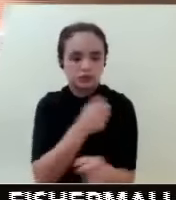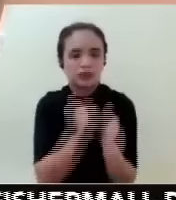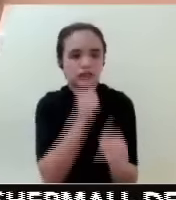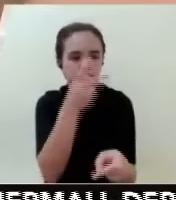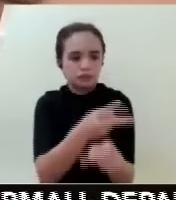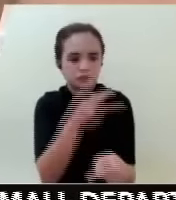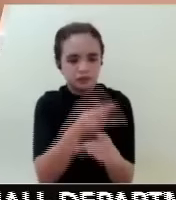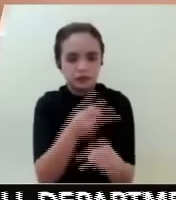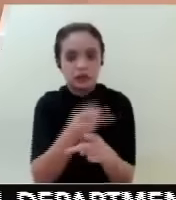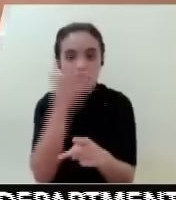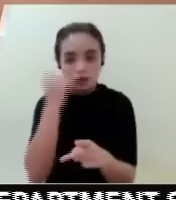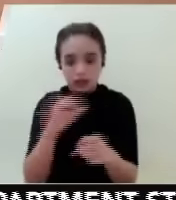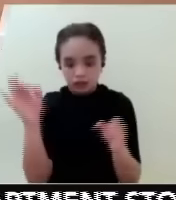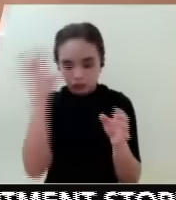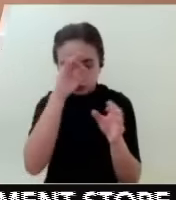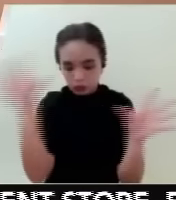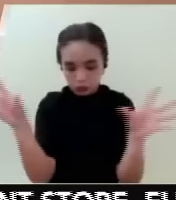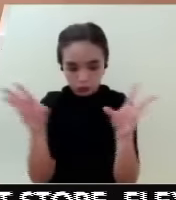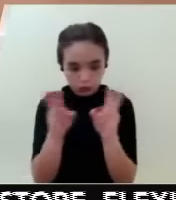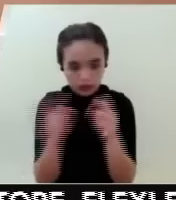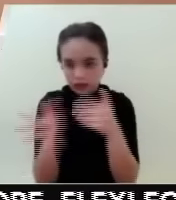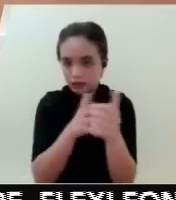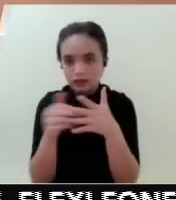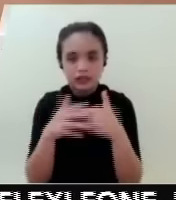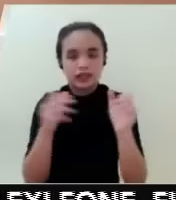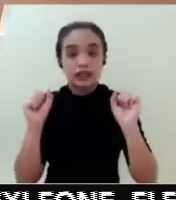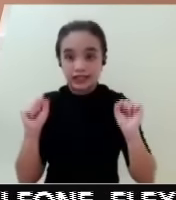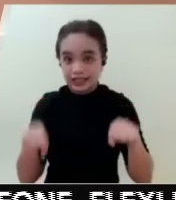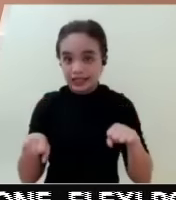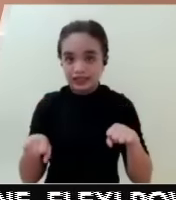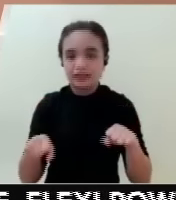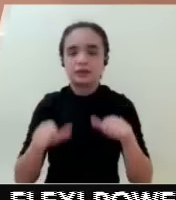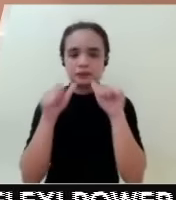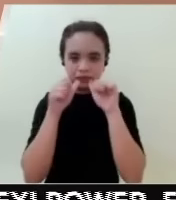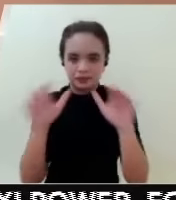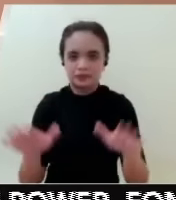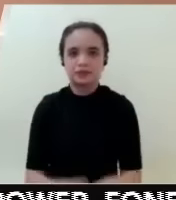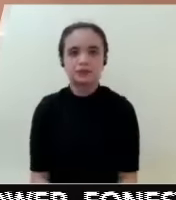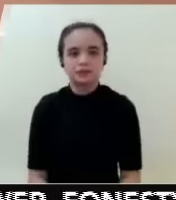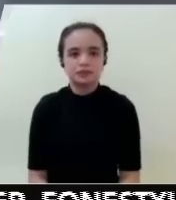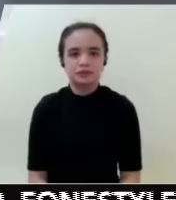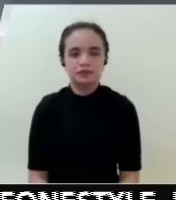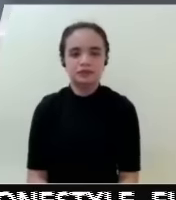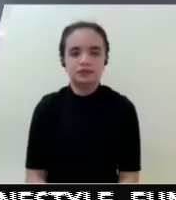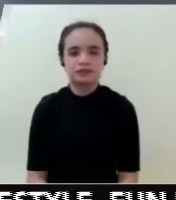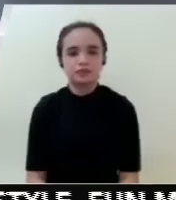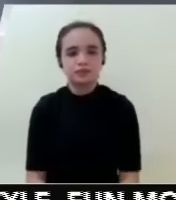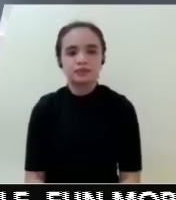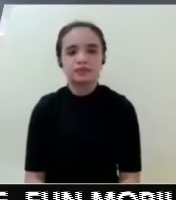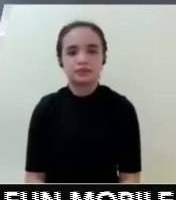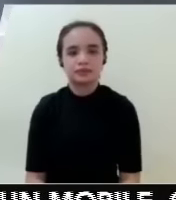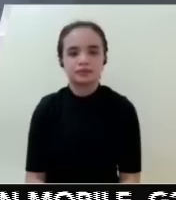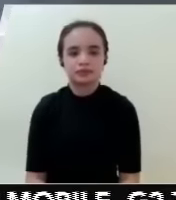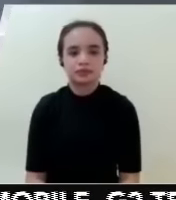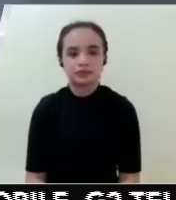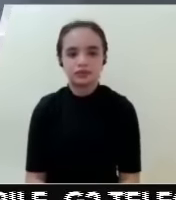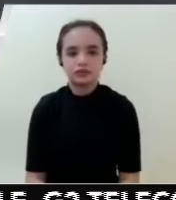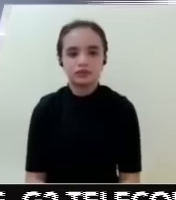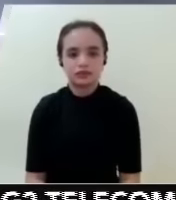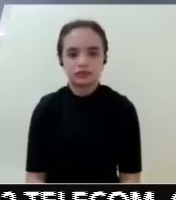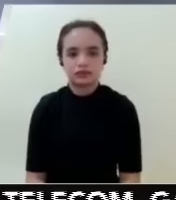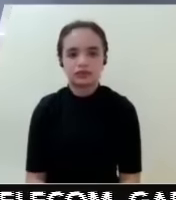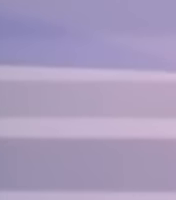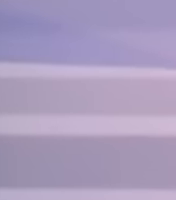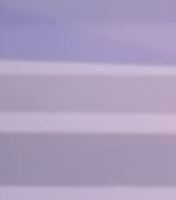pinagsama-sama, kahit sino, masasabing pinagpala. Para sa GMA Integrated News, Nico Wahe, Nakatutok,